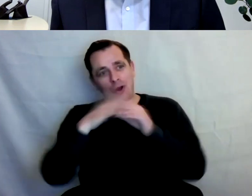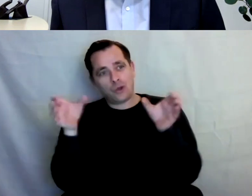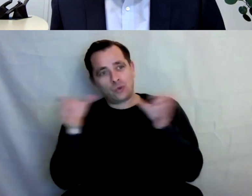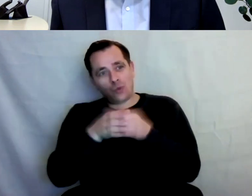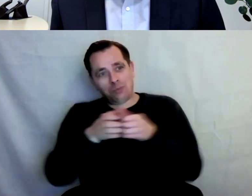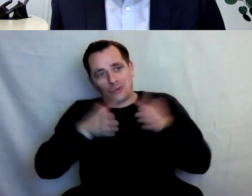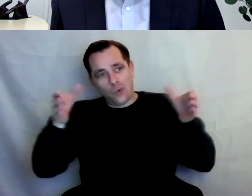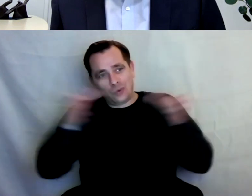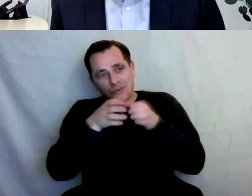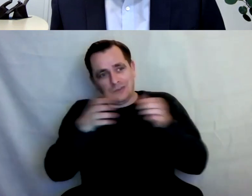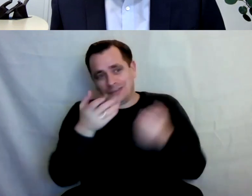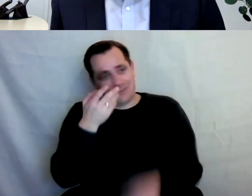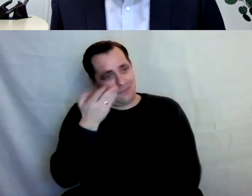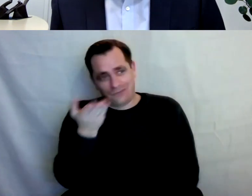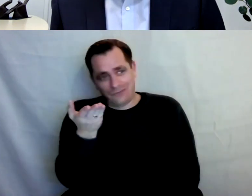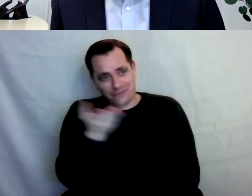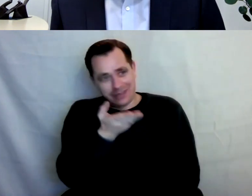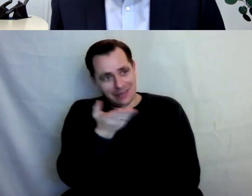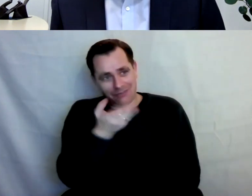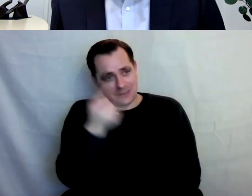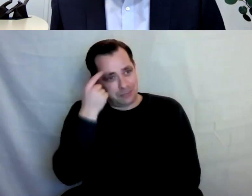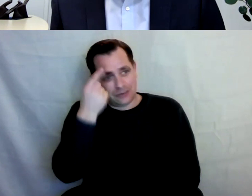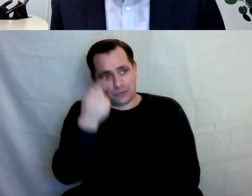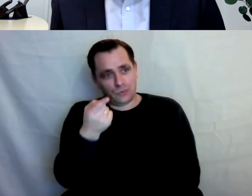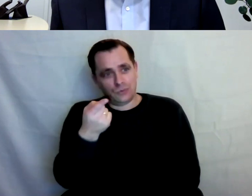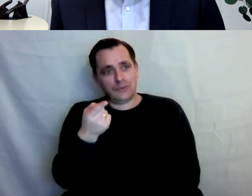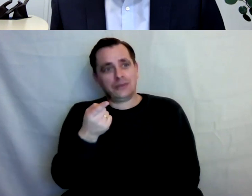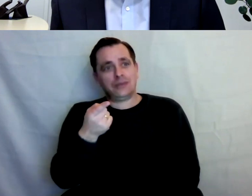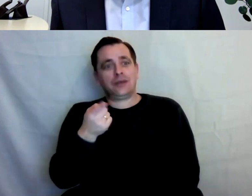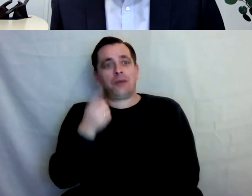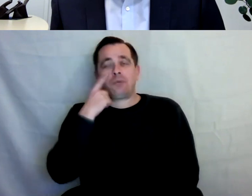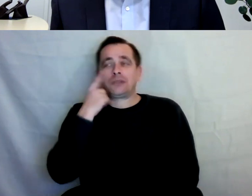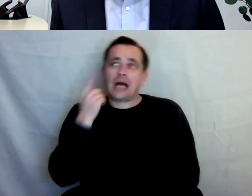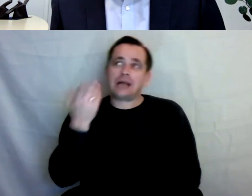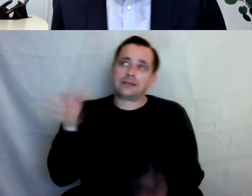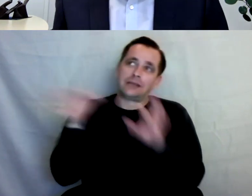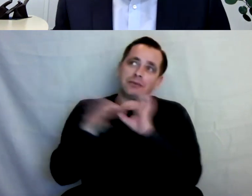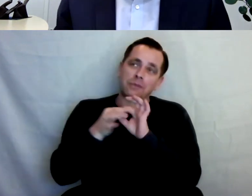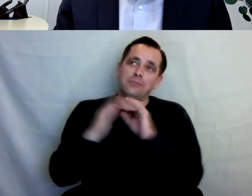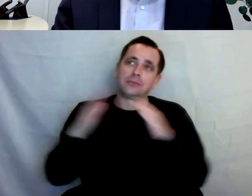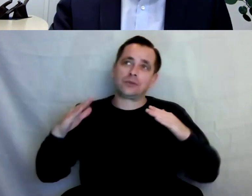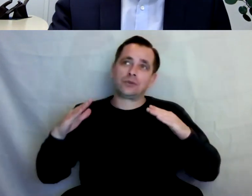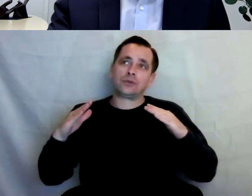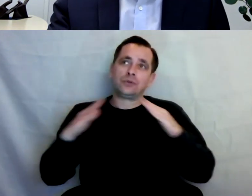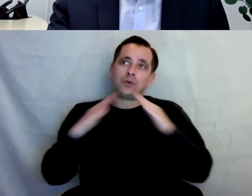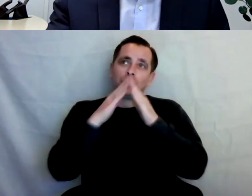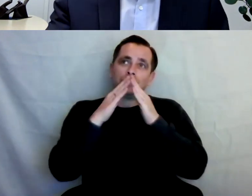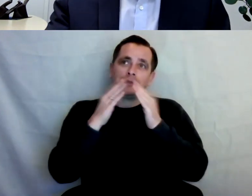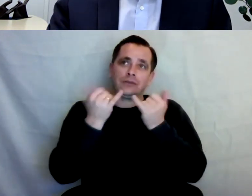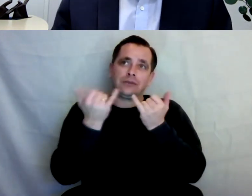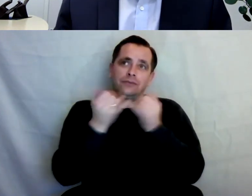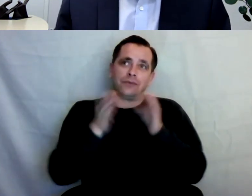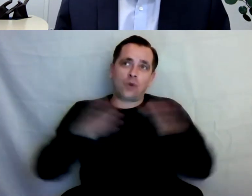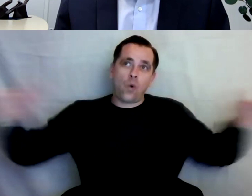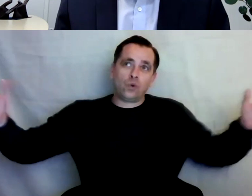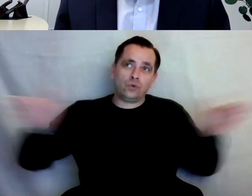sich momentan ja an den Kirchengrößen. Also ich bin jetzt am letzten Wochenende in einer Kirche gewesen, da waren es, glaube ich, zwei Gottesdienste hintereinander,